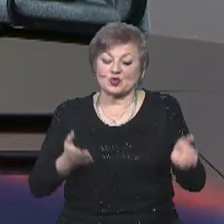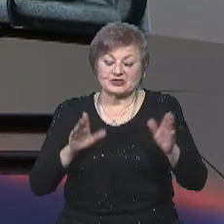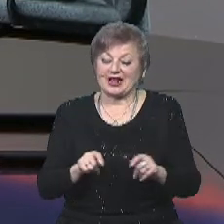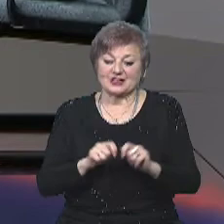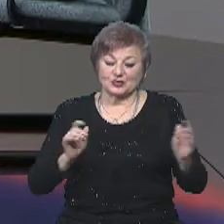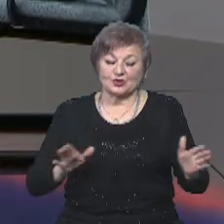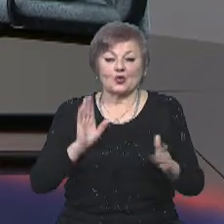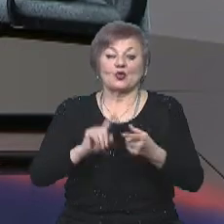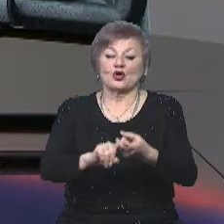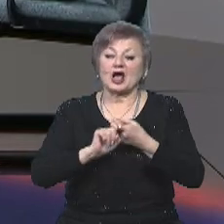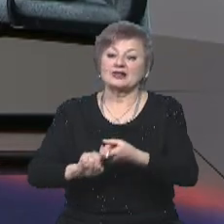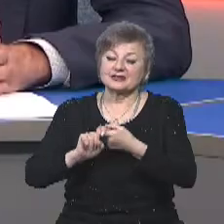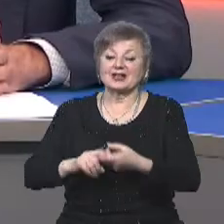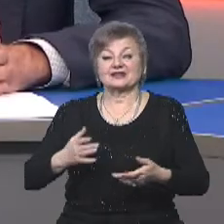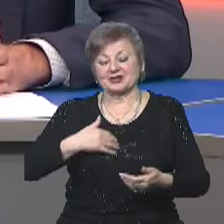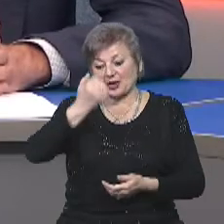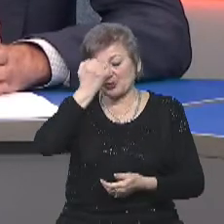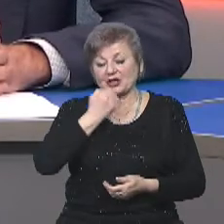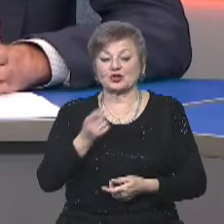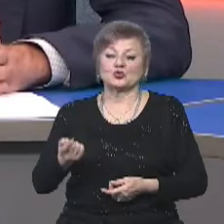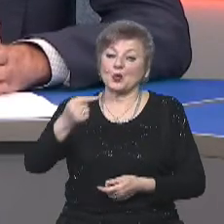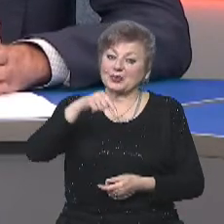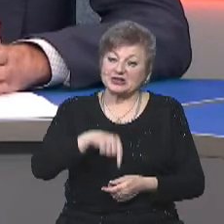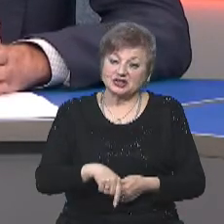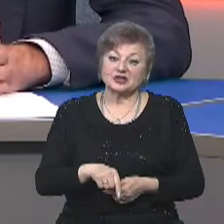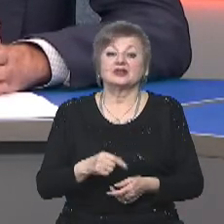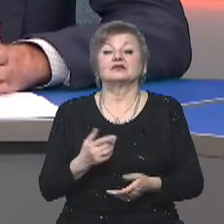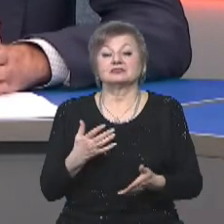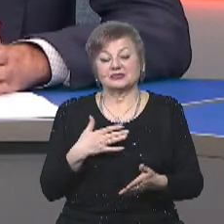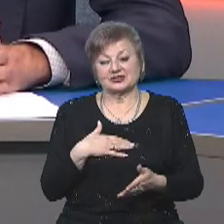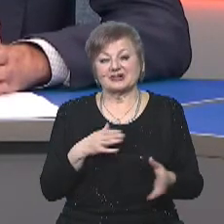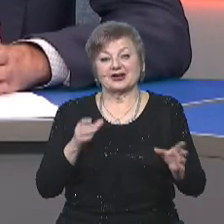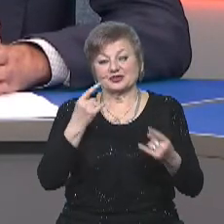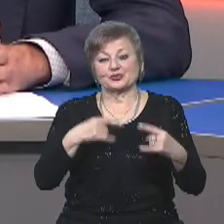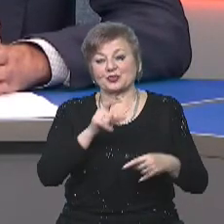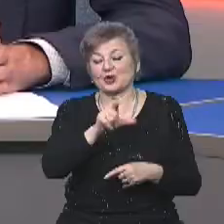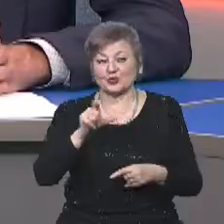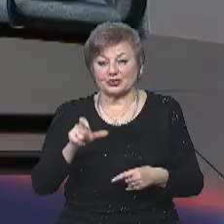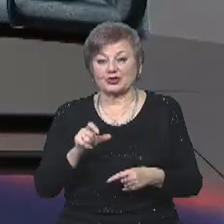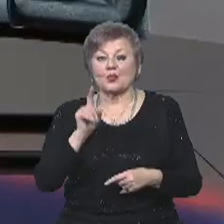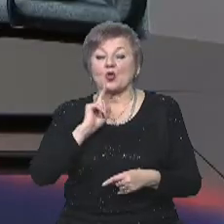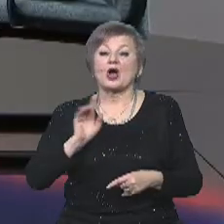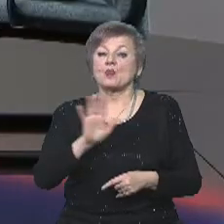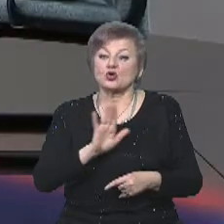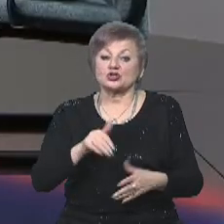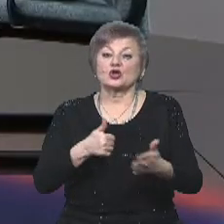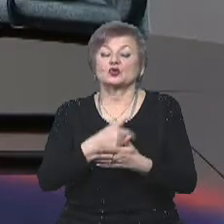Будемо контактувати. Я вам вдячна, що ви сьогодні були з нами. Спасибо. А з нашими телеглядачами ми допоки прощаємося. До